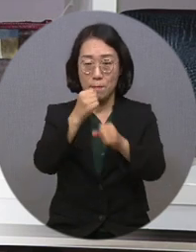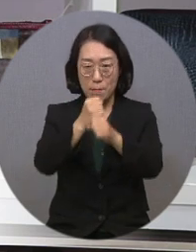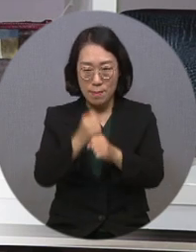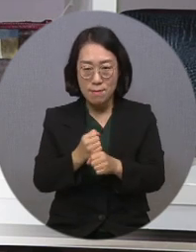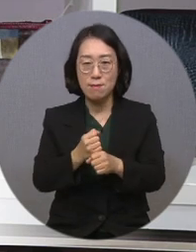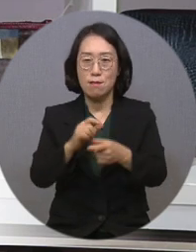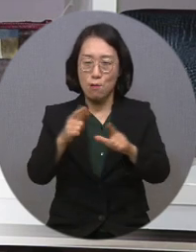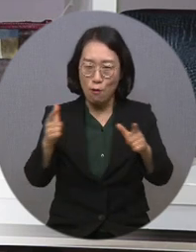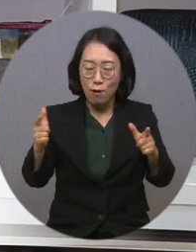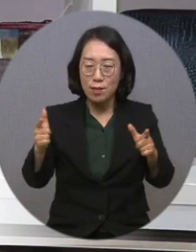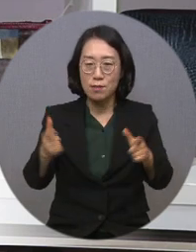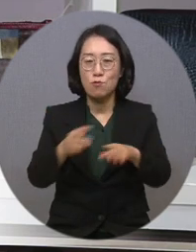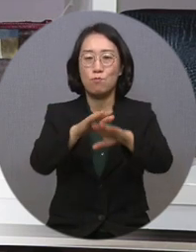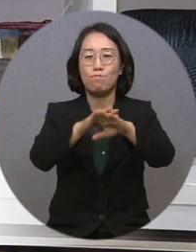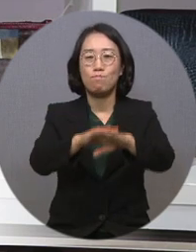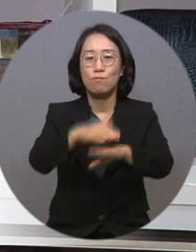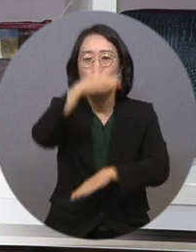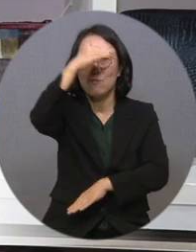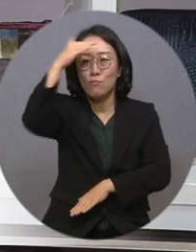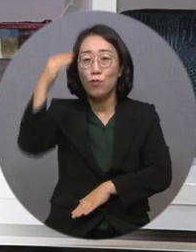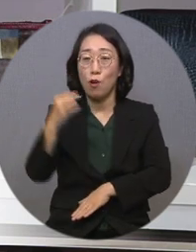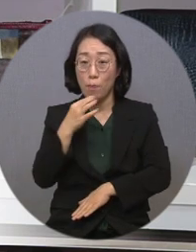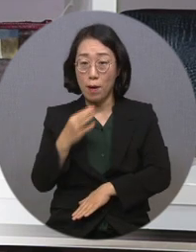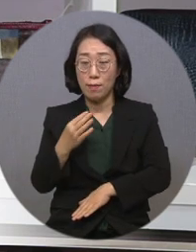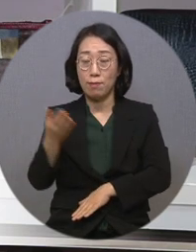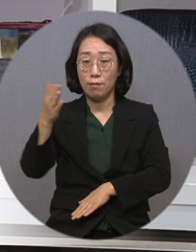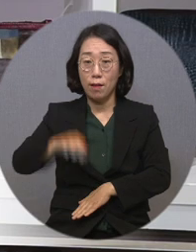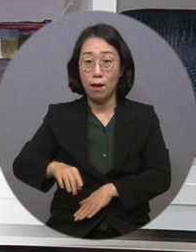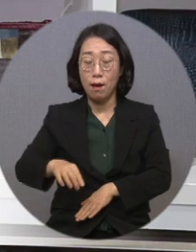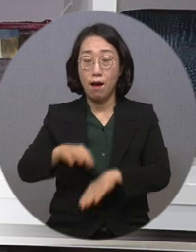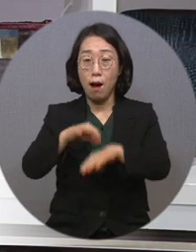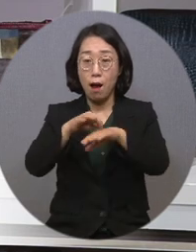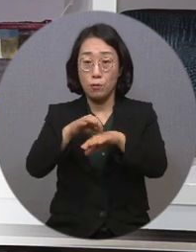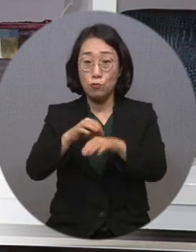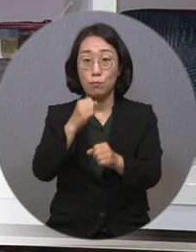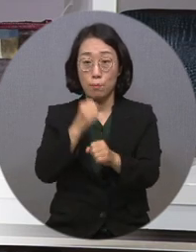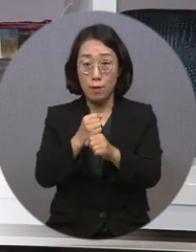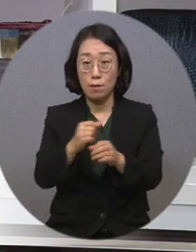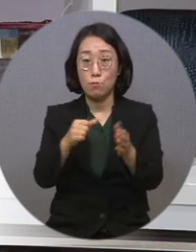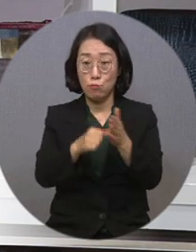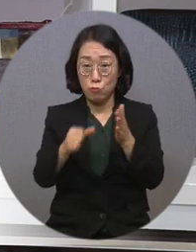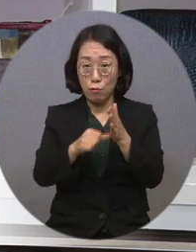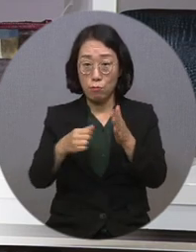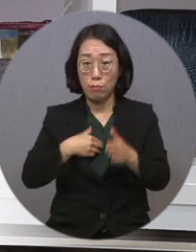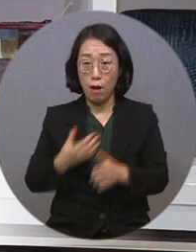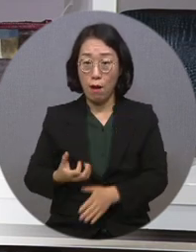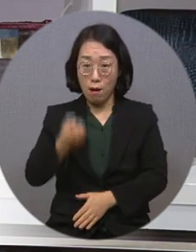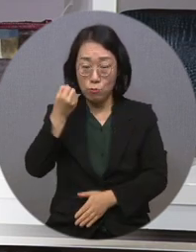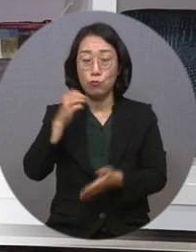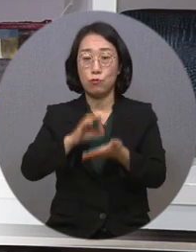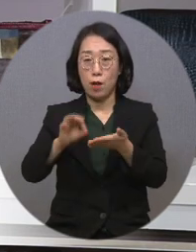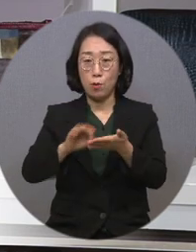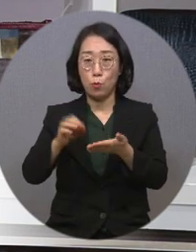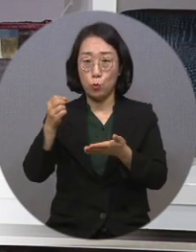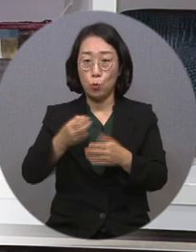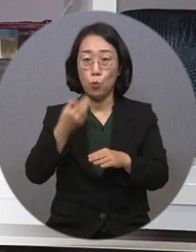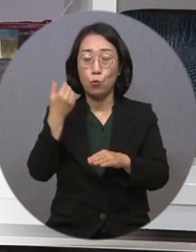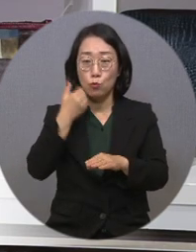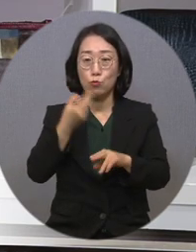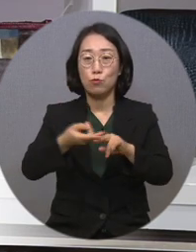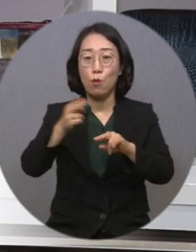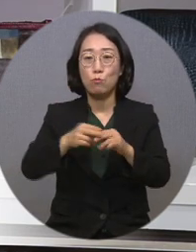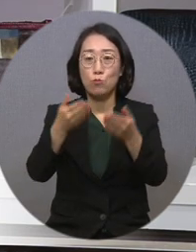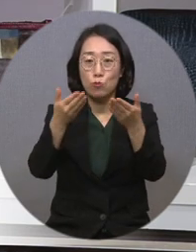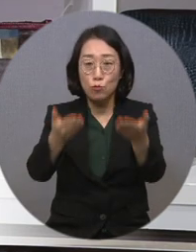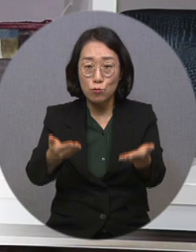대부분 집에 모셔놓거나 이런 부분들이 굉장히 많은데 가죽은 내가 쓸 수 있고 선물에도 그 가치를